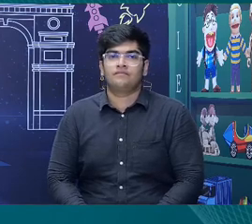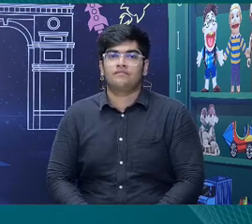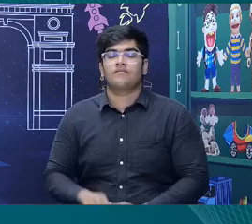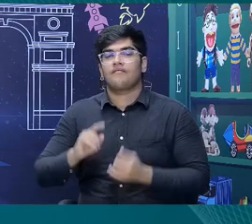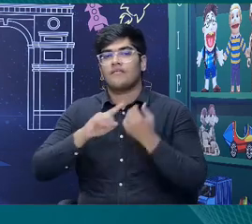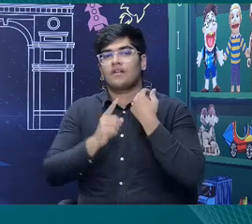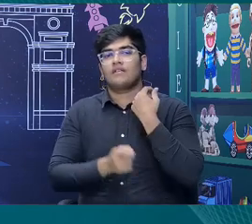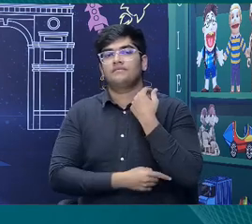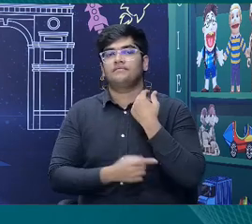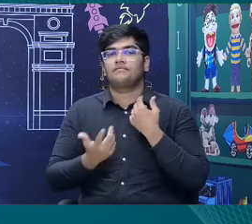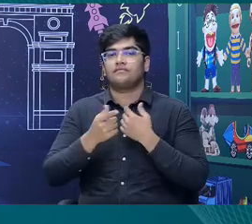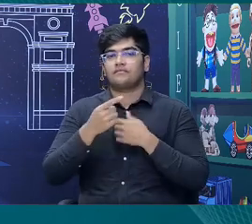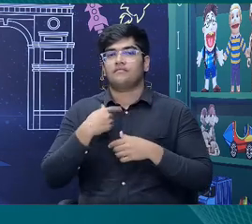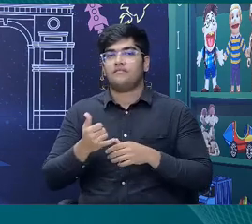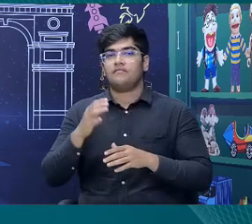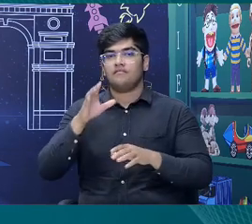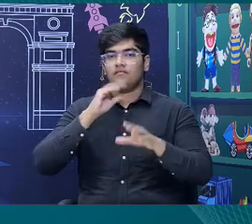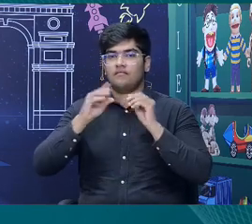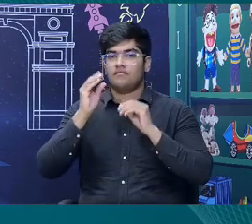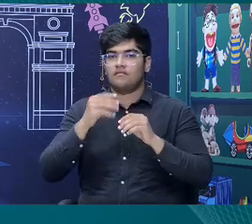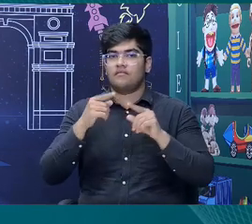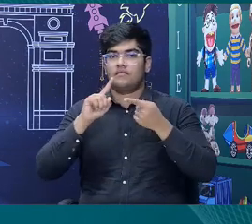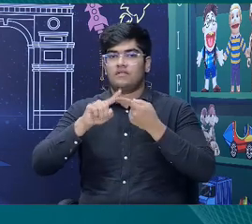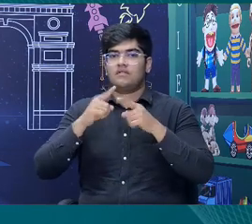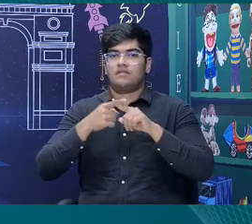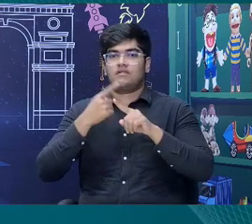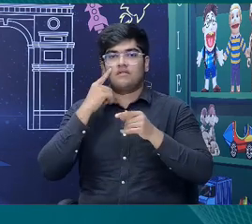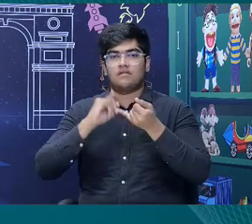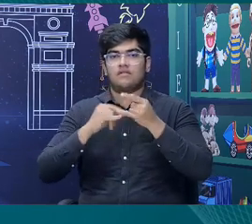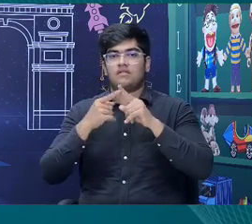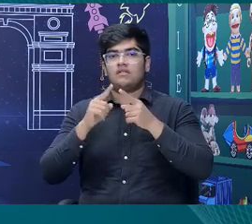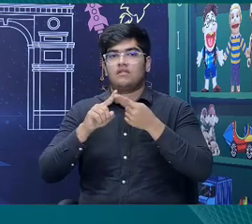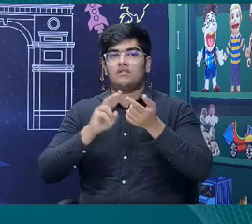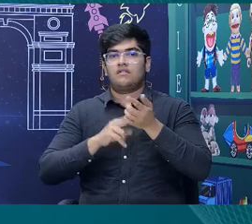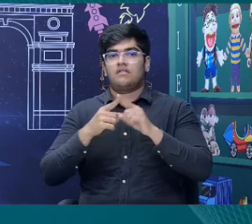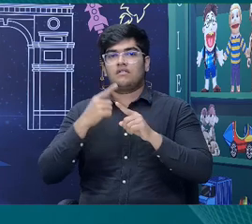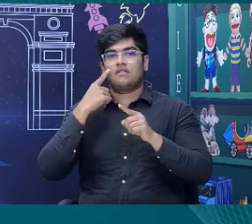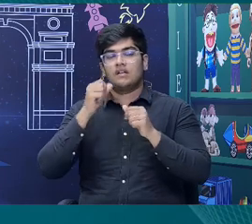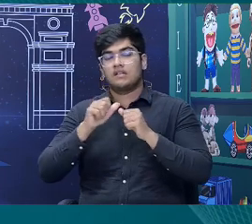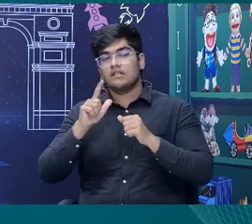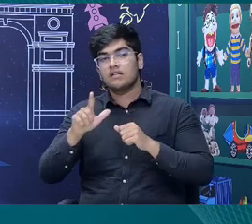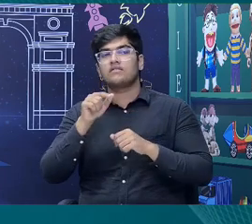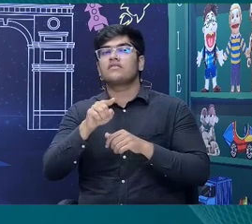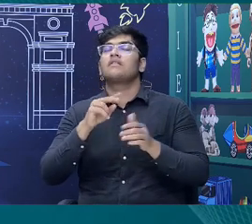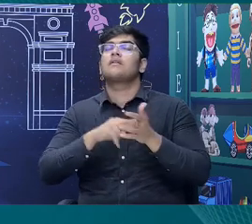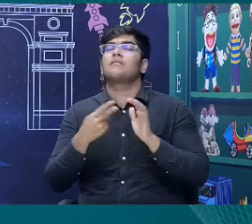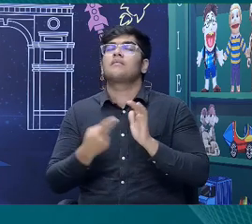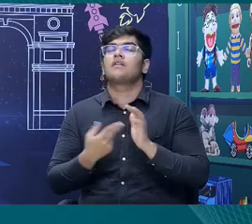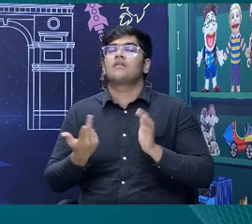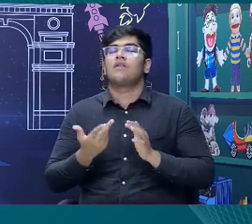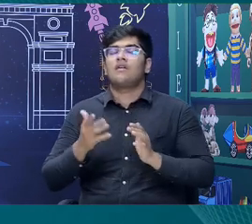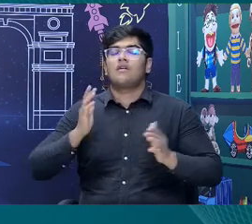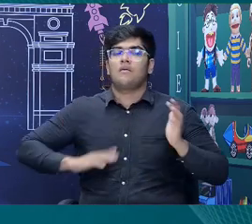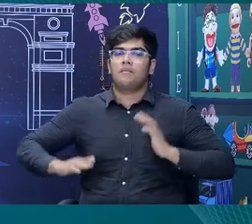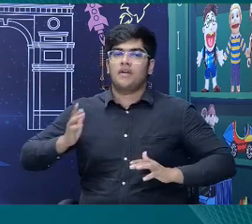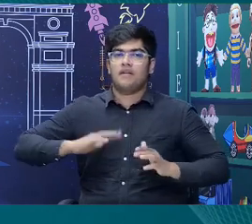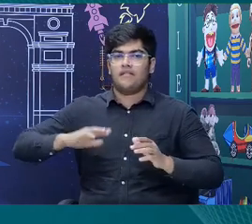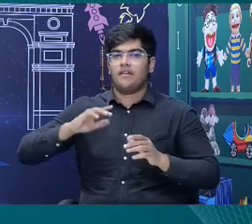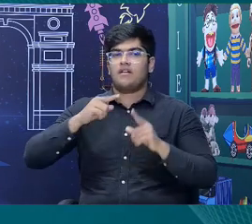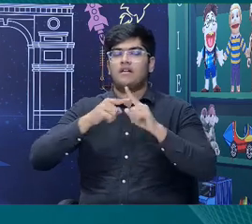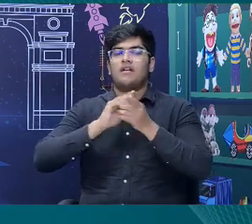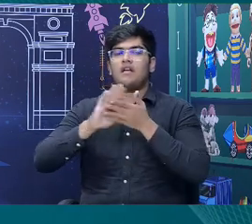है जिसके बारे में हम बात करते हैं वो है एसिस्टेंसिया थेरेपी अब एसिस्टेंसिया थेरेपी बिहेवियर थेरेपी और साइकोडायनेमिक में कहां